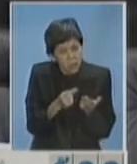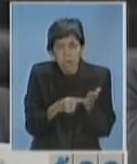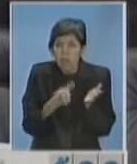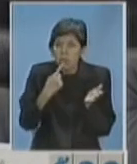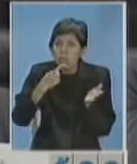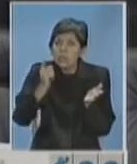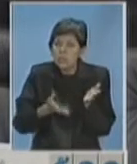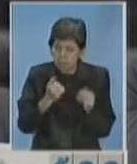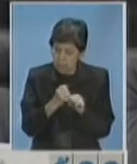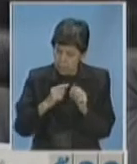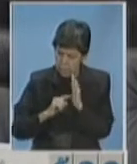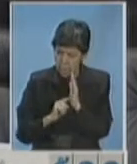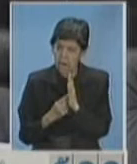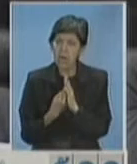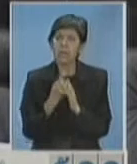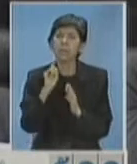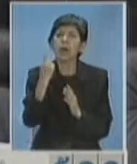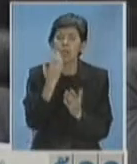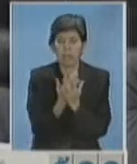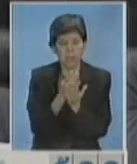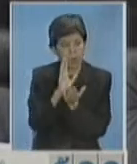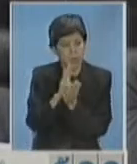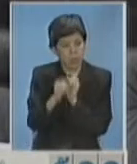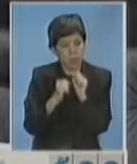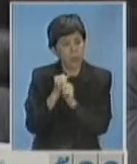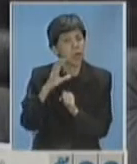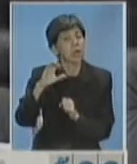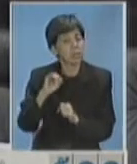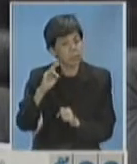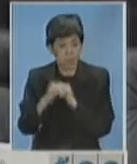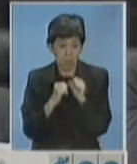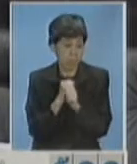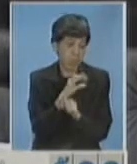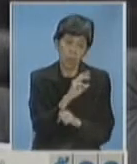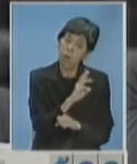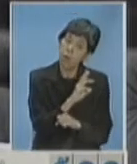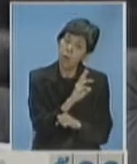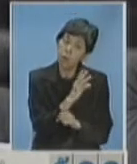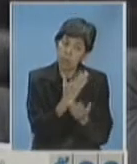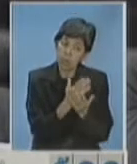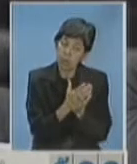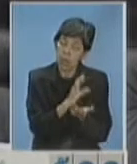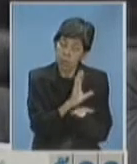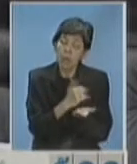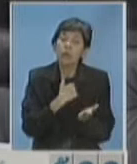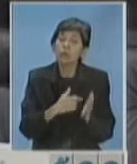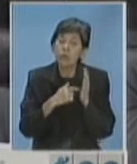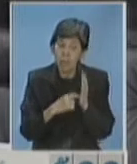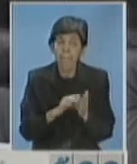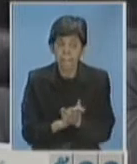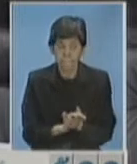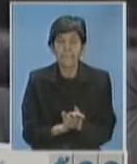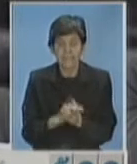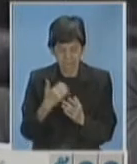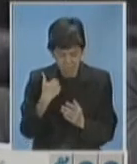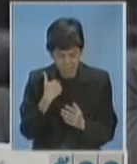ะเพราะว่ามันมาเริ่มต้นเอาในมาใช้งบปกติในปี57แต่ปี56นั้นเป็นเงินที่อยู่นอกงบประมาณนี้เป็นยกตัวอย่างนะคะนอกจากนั้น